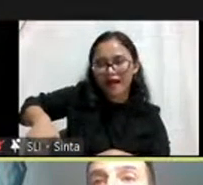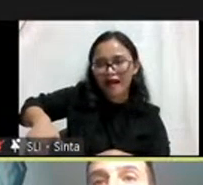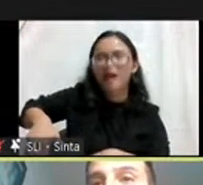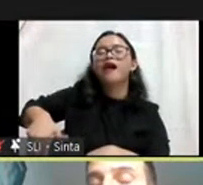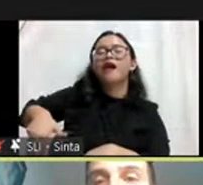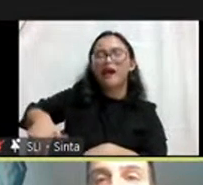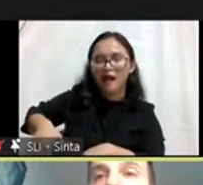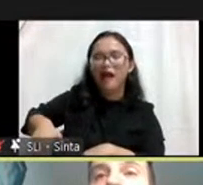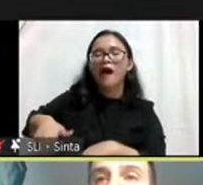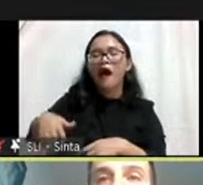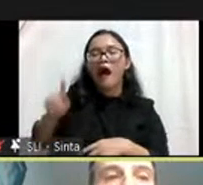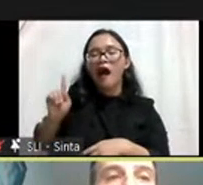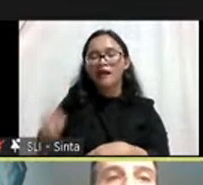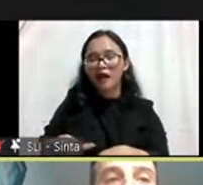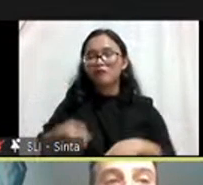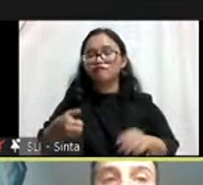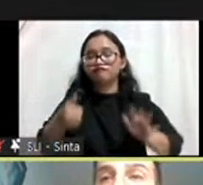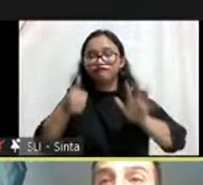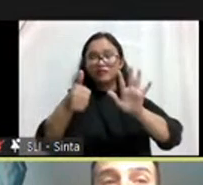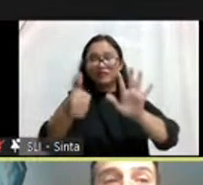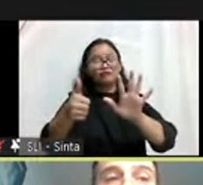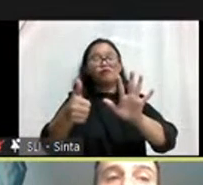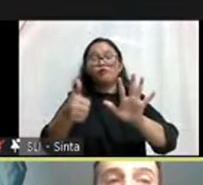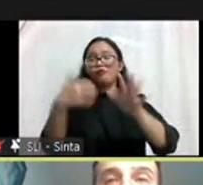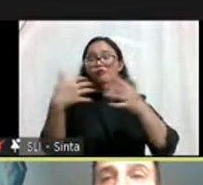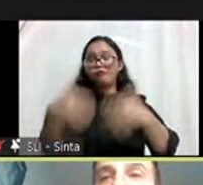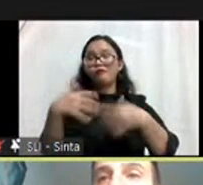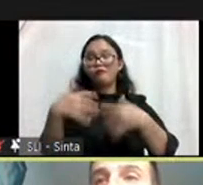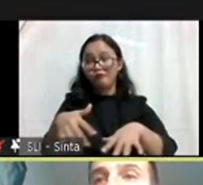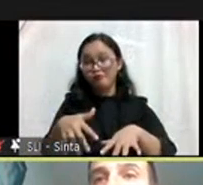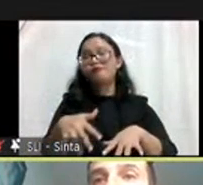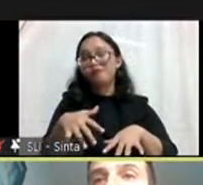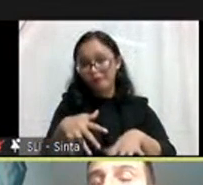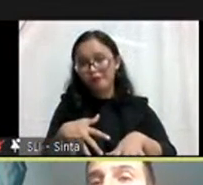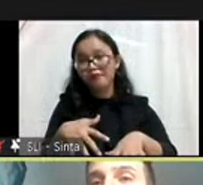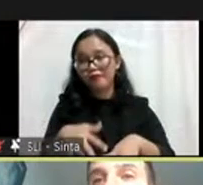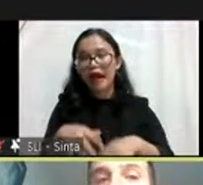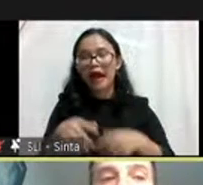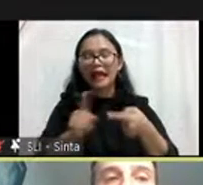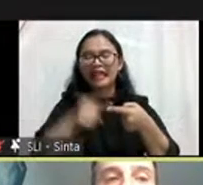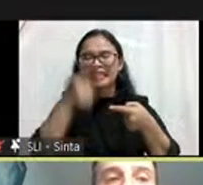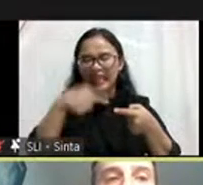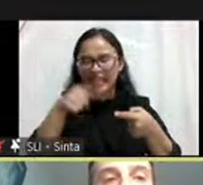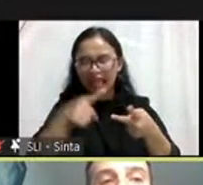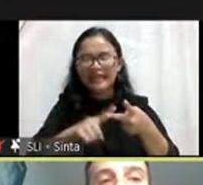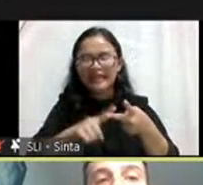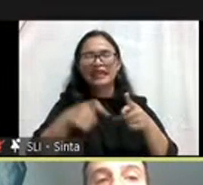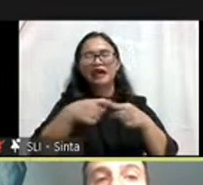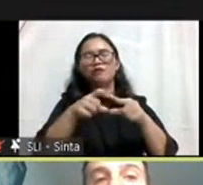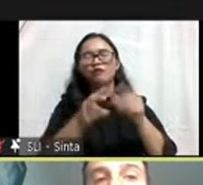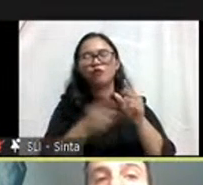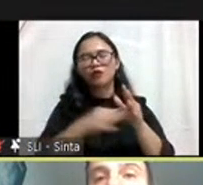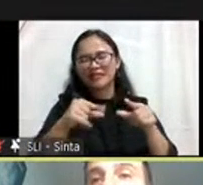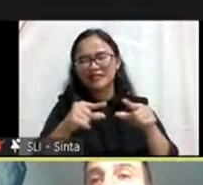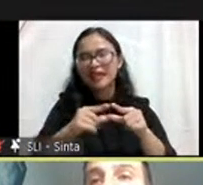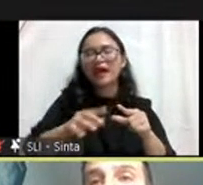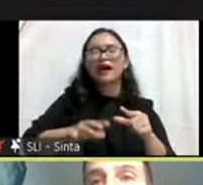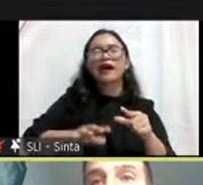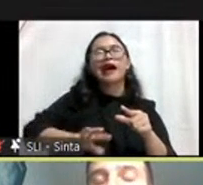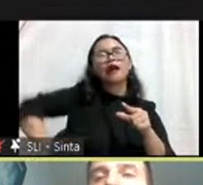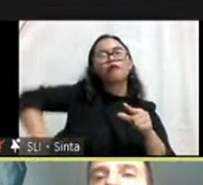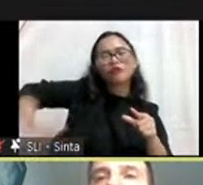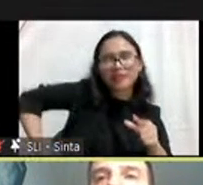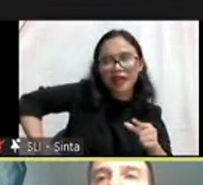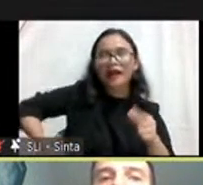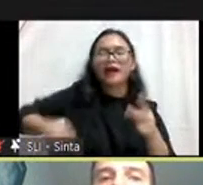menyoroti tentunya tiga terakhir yang cukup relevan dalam presentasi ini Thailand Kambodia dan Indonesia itu berada di paling atas dan